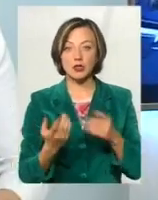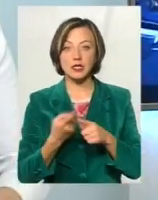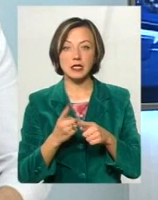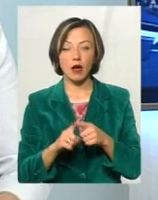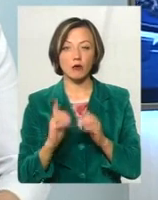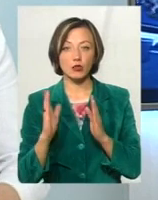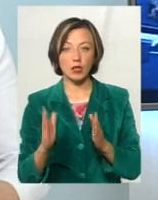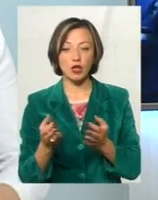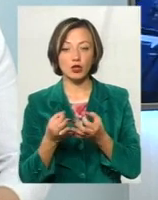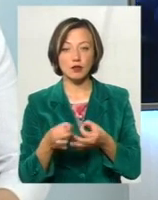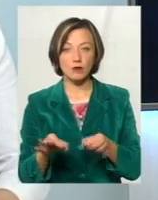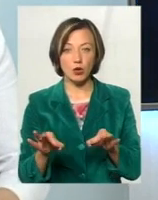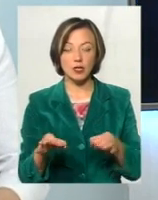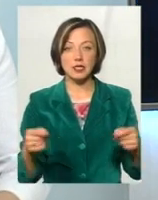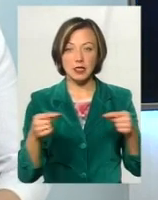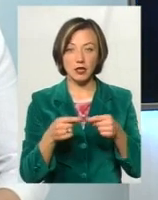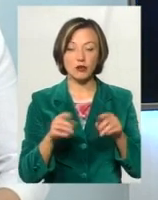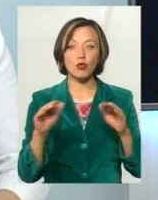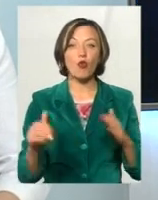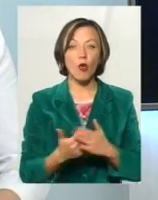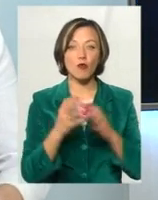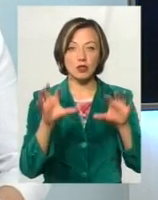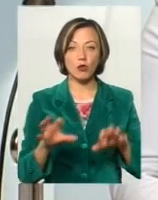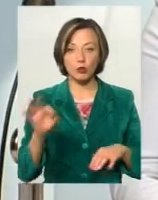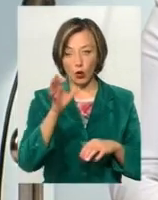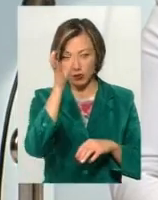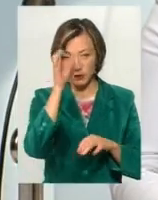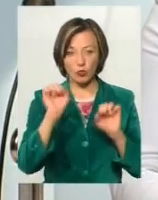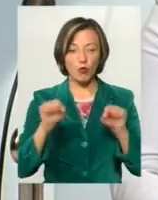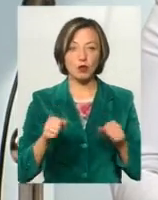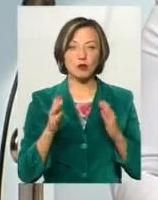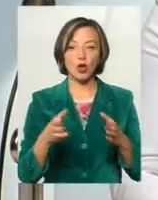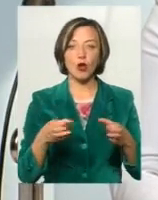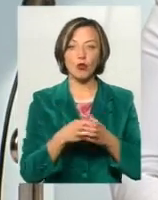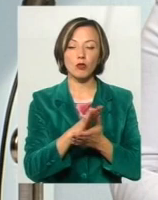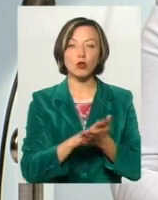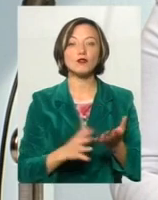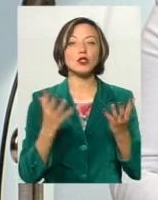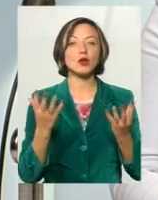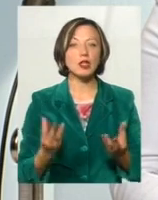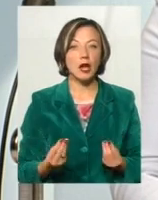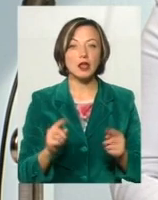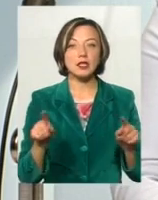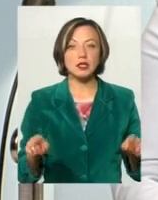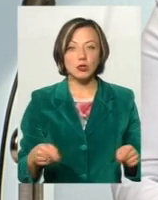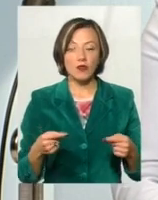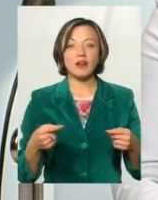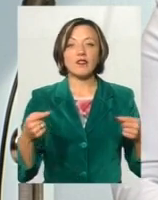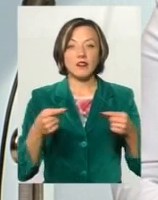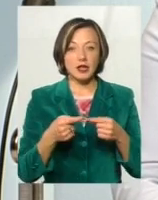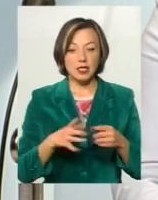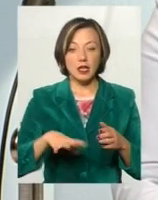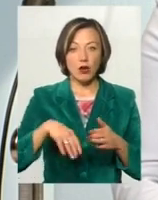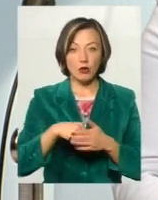буде дозволено, так як згідно нового закону про освіту, і можна буде групу продовженого дня, і засновник це визначить, і за